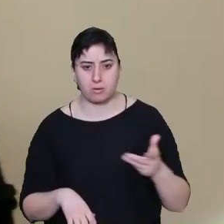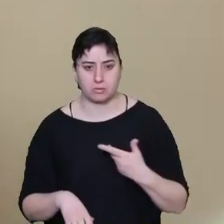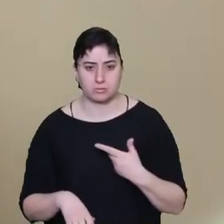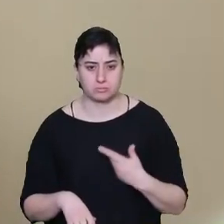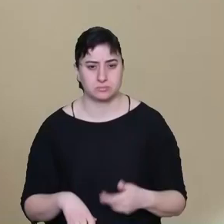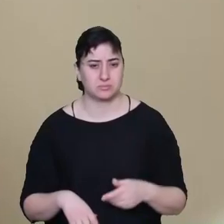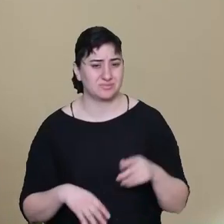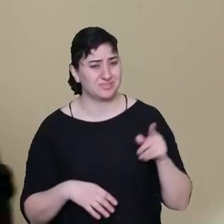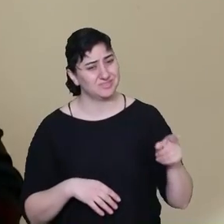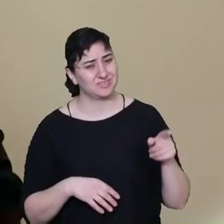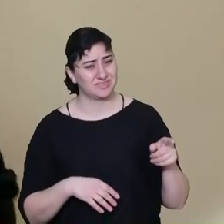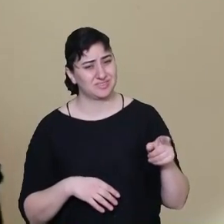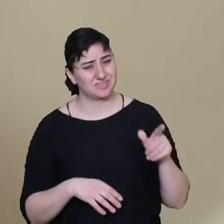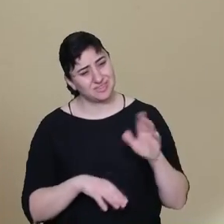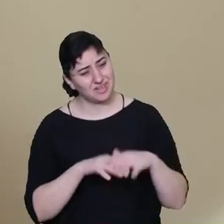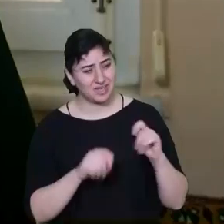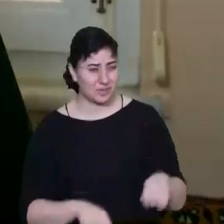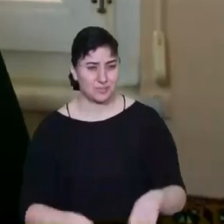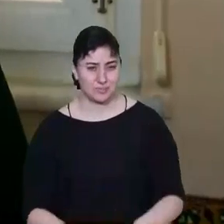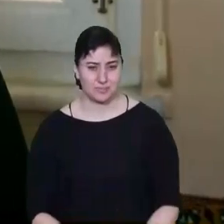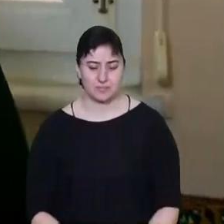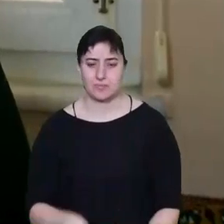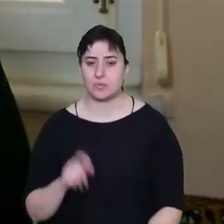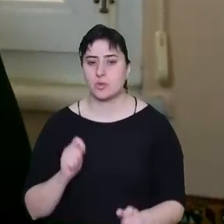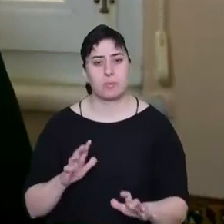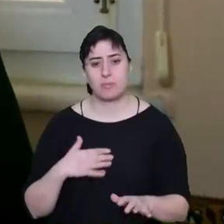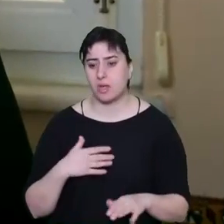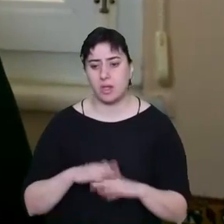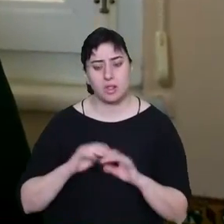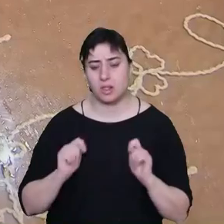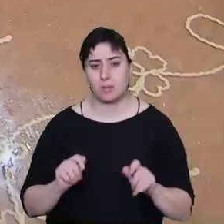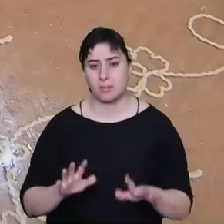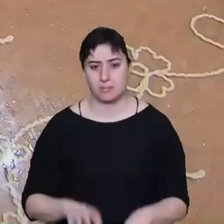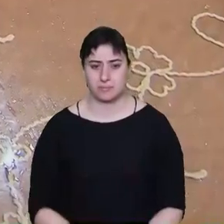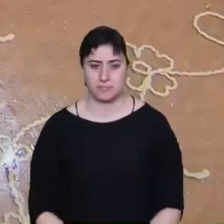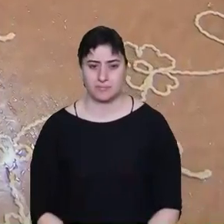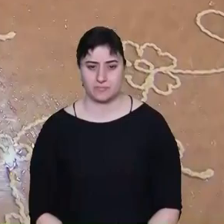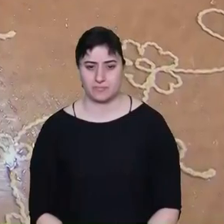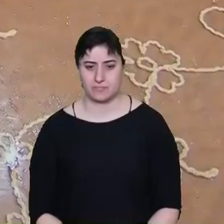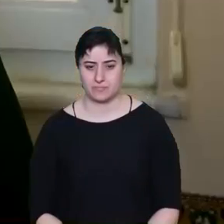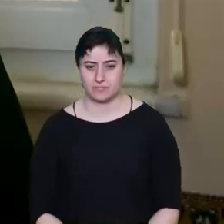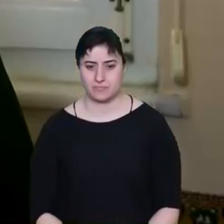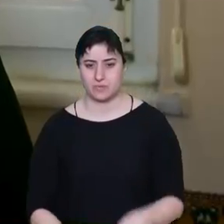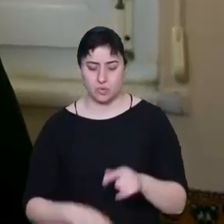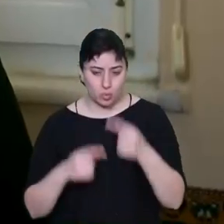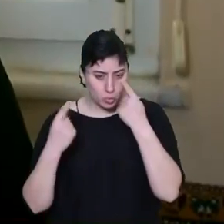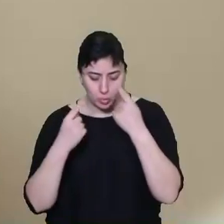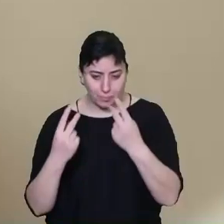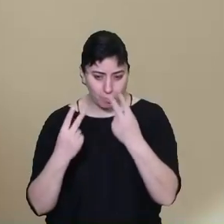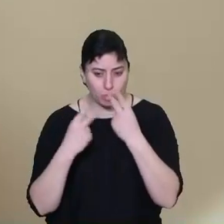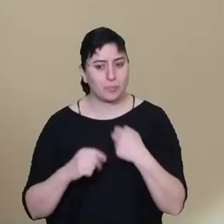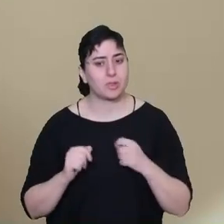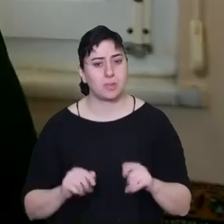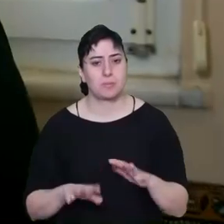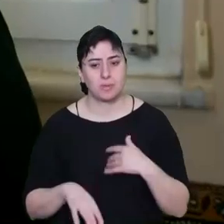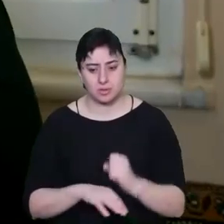Kanka, sen yaparsın ha? Yok kankacığım, ben hayatta yapamam. Aa, bak onun gözleri canlı canlı bana bakıyor.